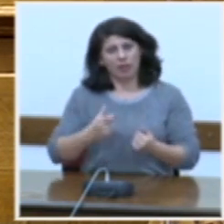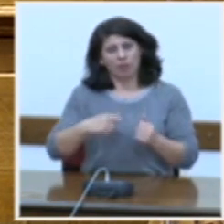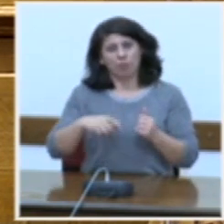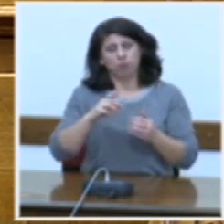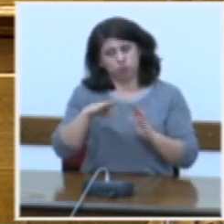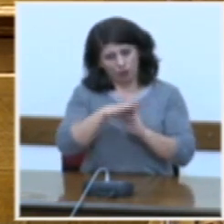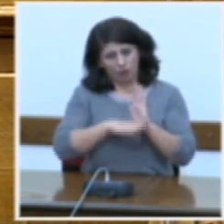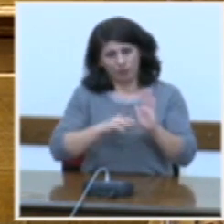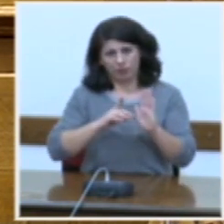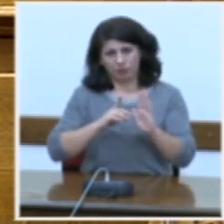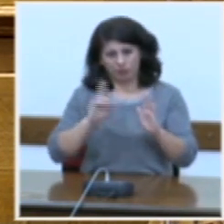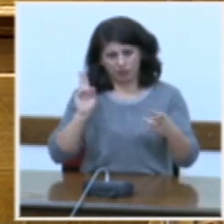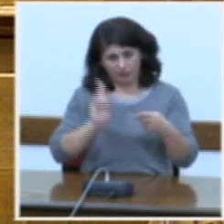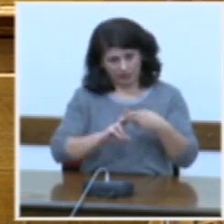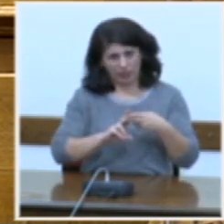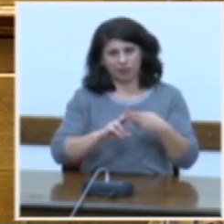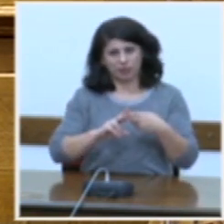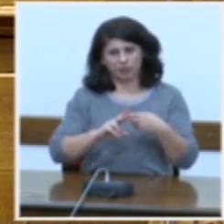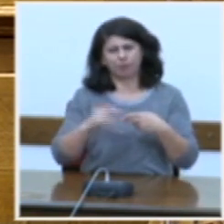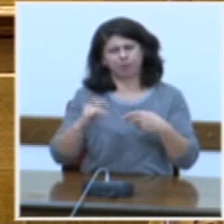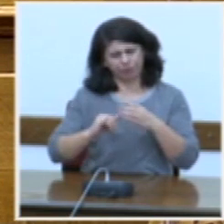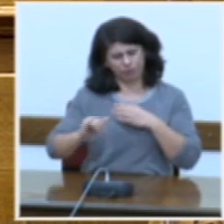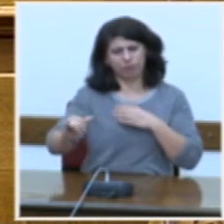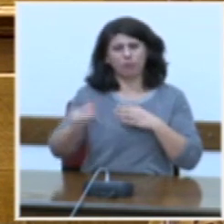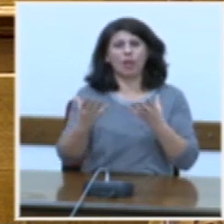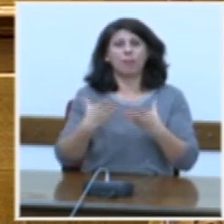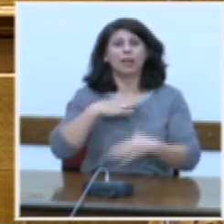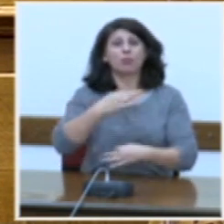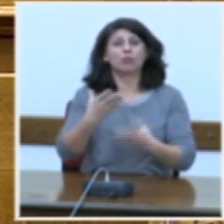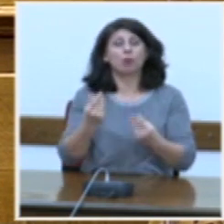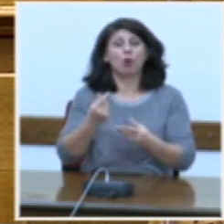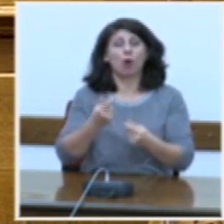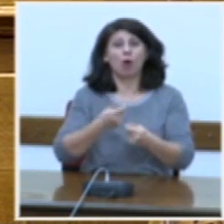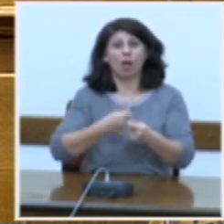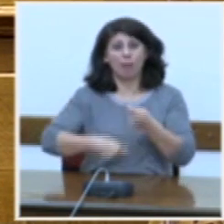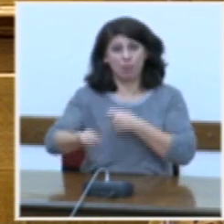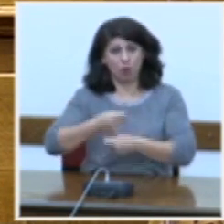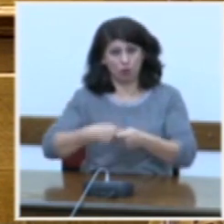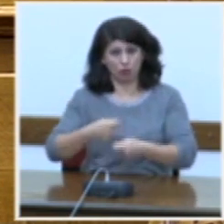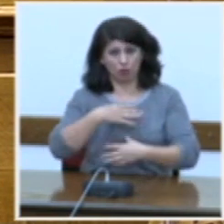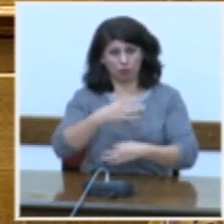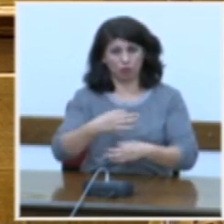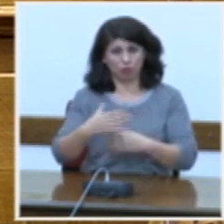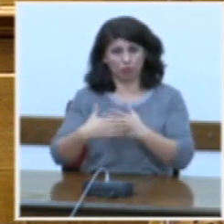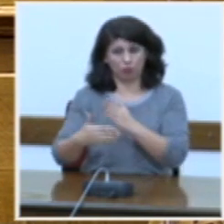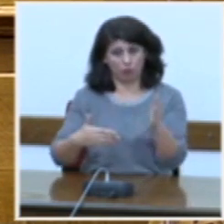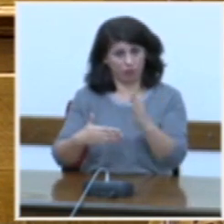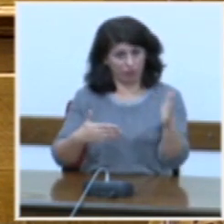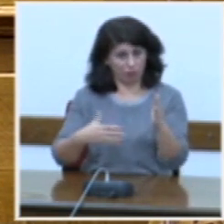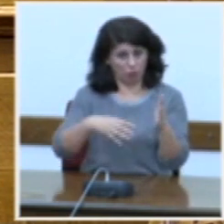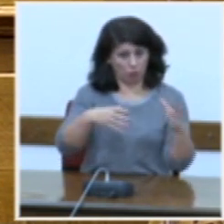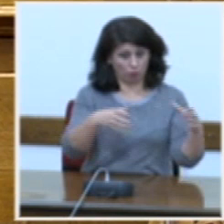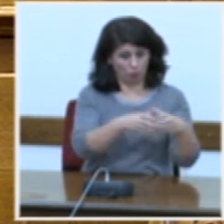συνάντηση, τηλεδιάσκεψη, με εκπροσώπους πολλών εμπορικών συλλόγων του δυτικού τομέα της Αθήνας, από όπου και εκλέγουμε, για